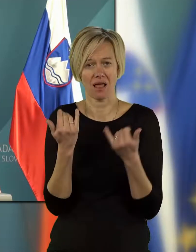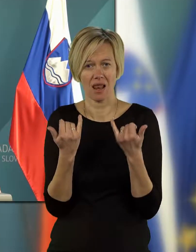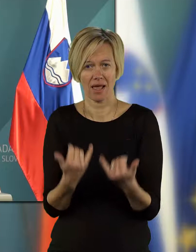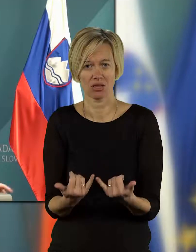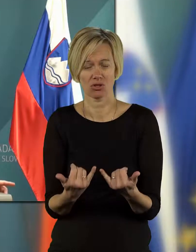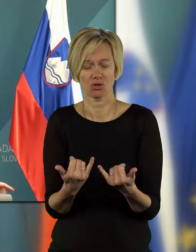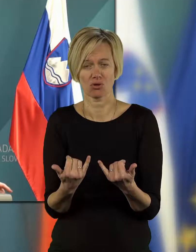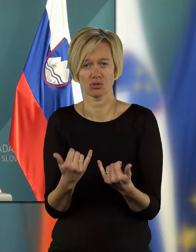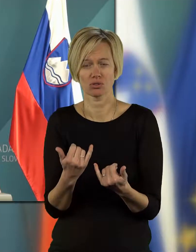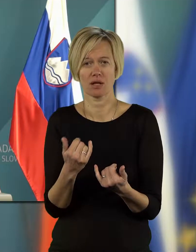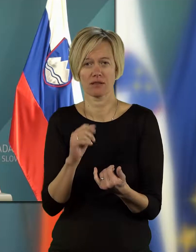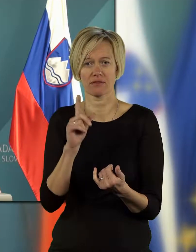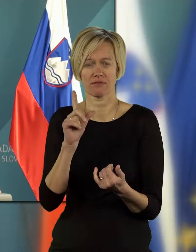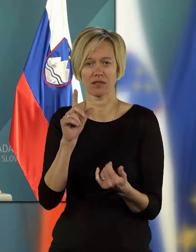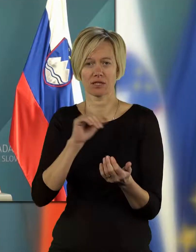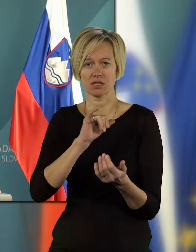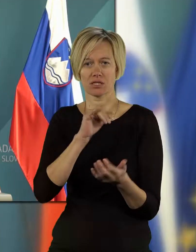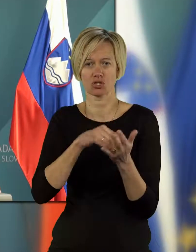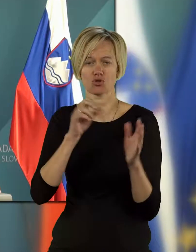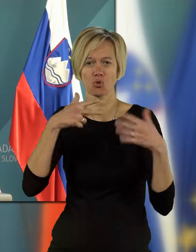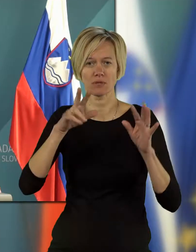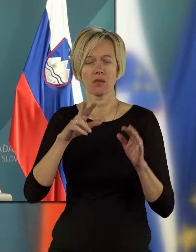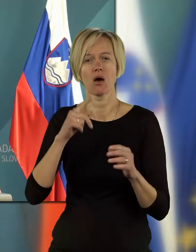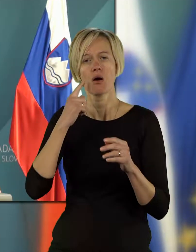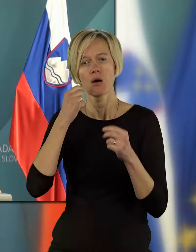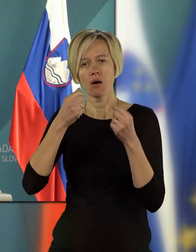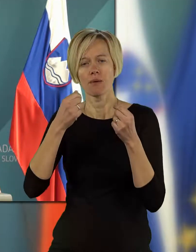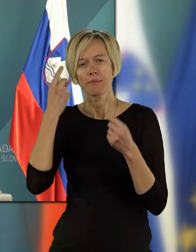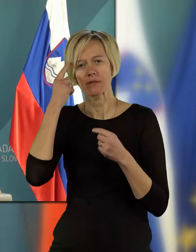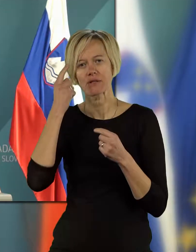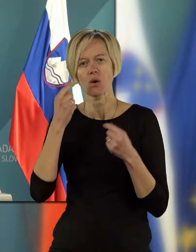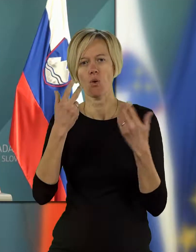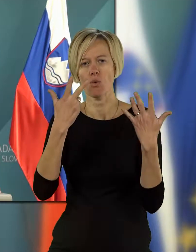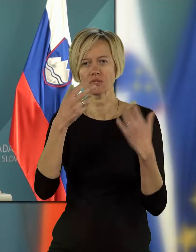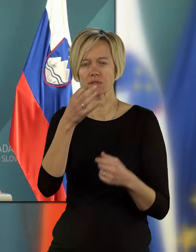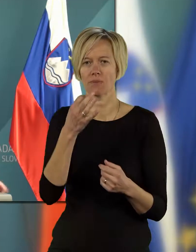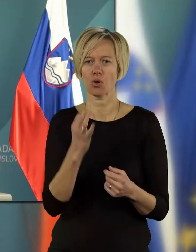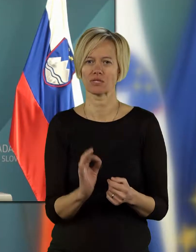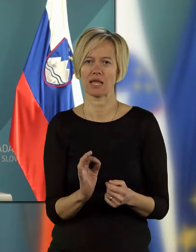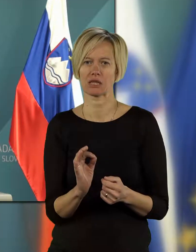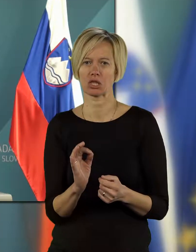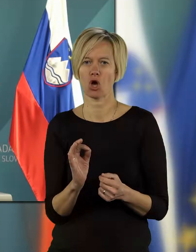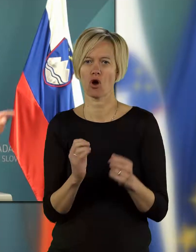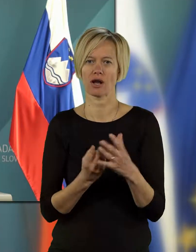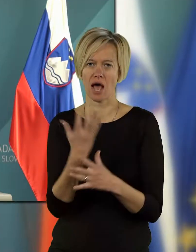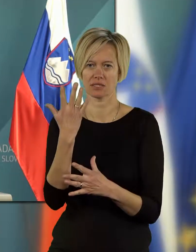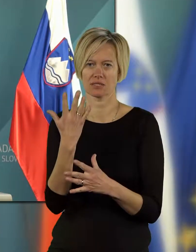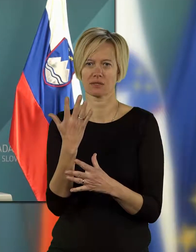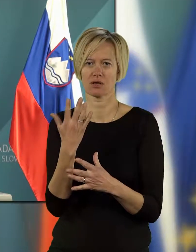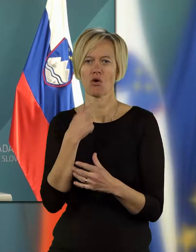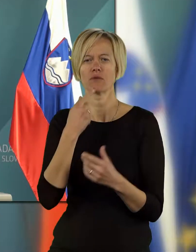Za leto 2008 smo v proračunih predvideli 2,8% rast, govorim za